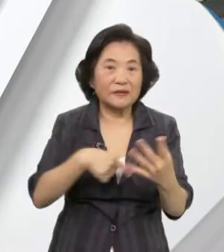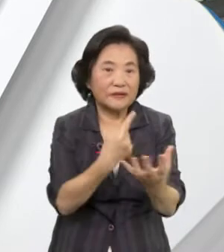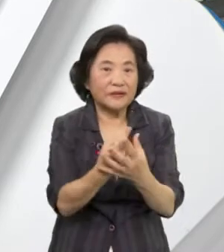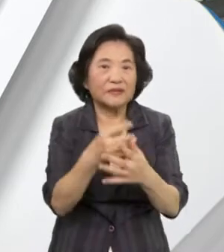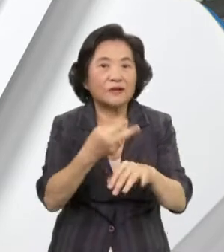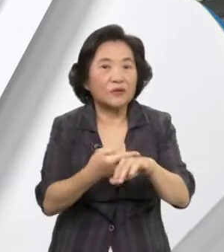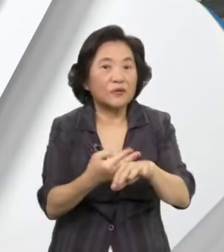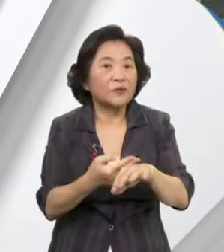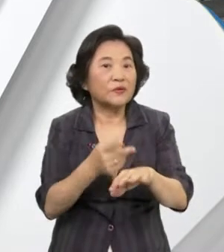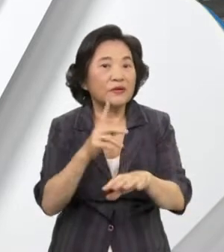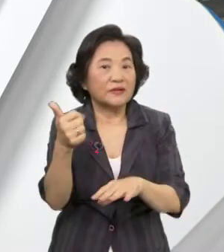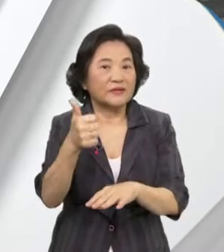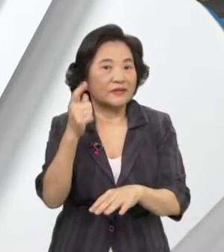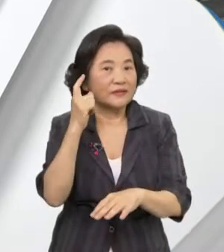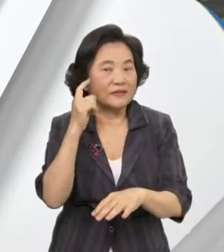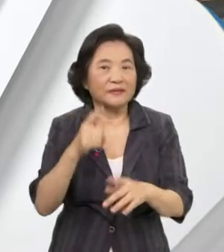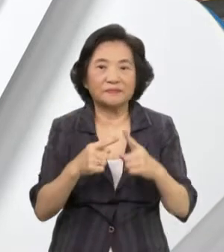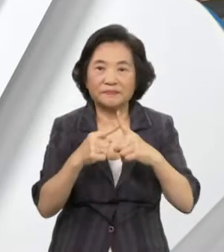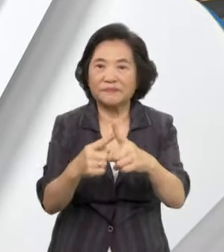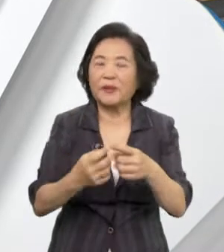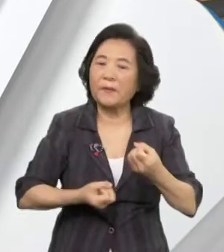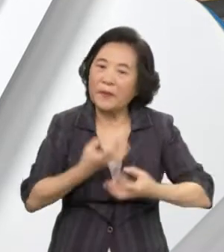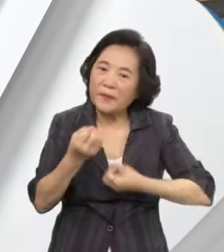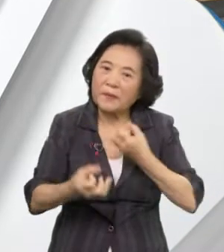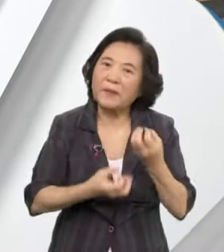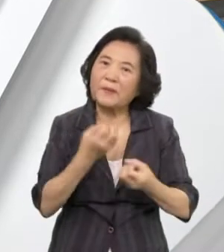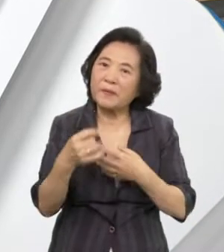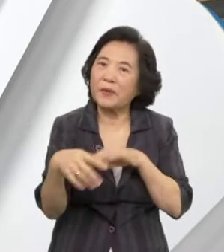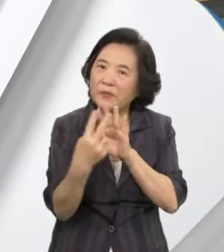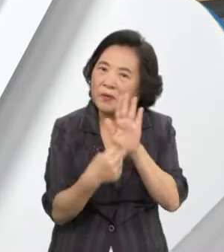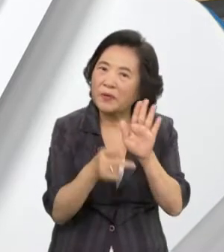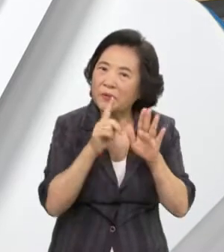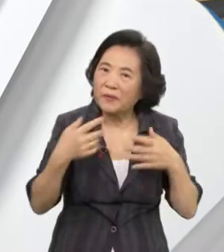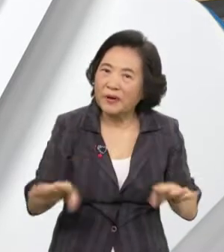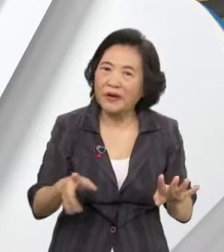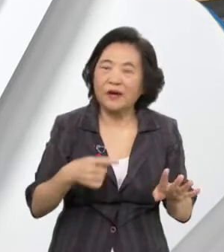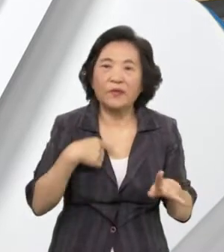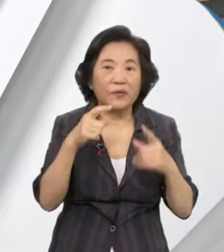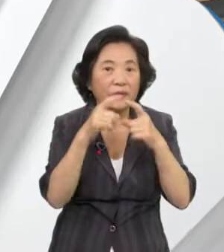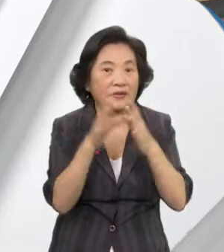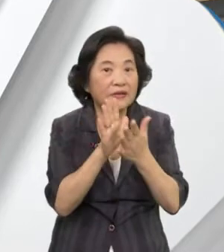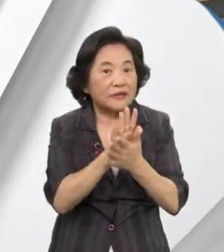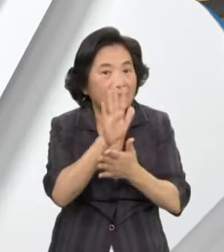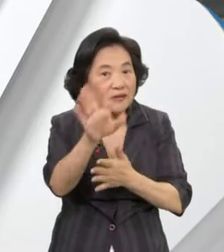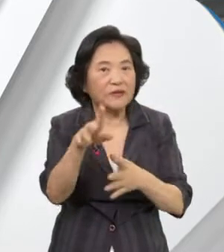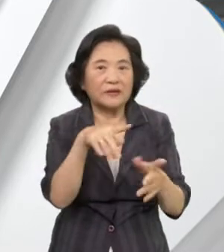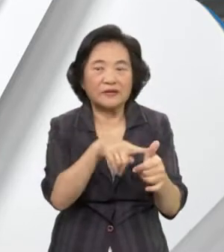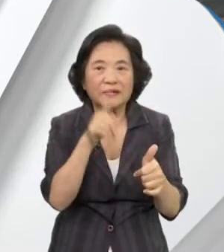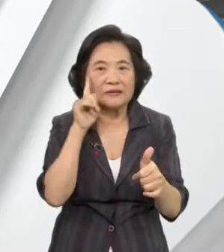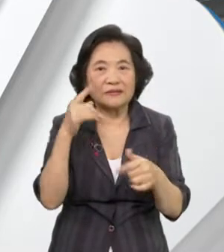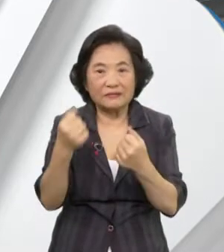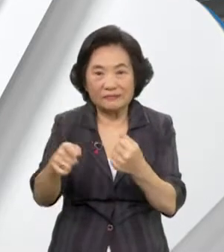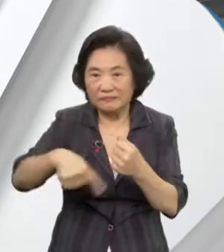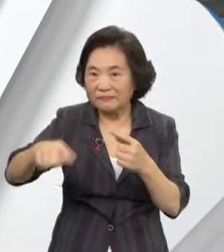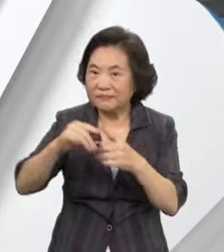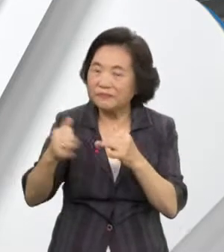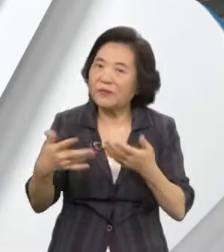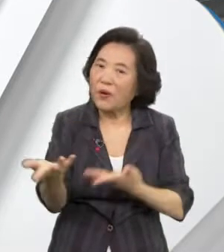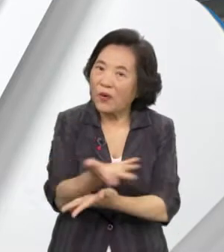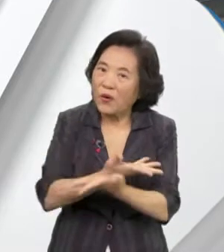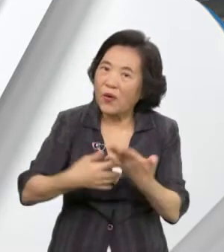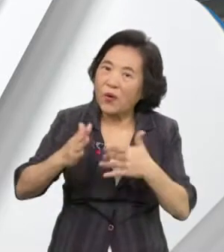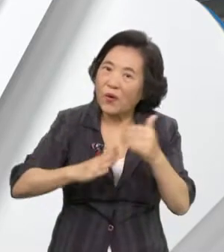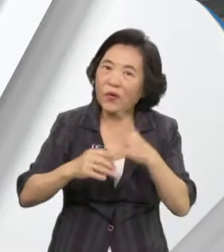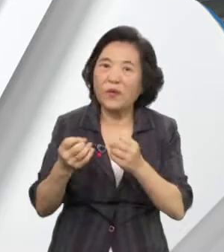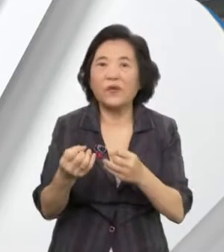武书展的创办人罗氏两次到现场来分享其经验。他讲，转到故乡之后，我多了在地乡